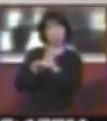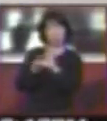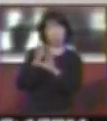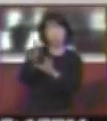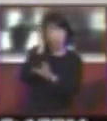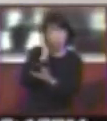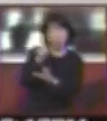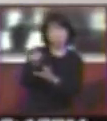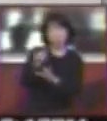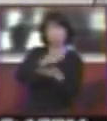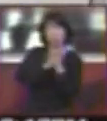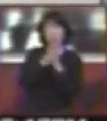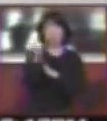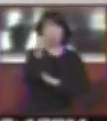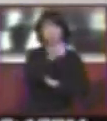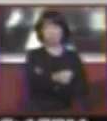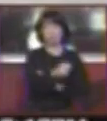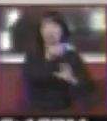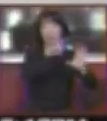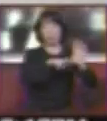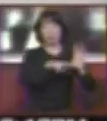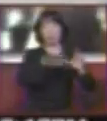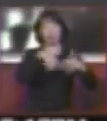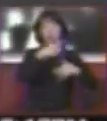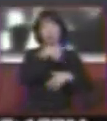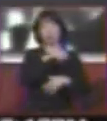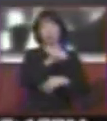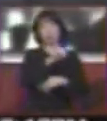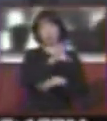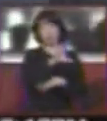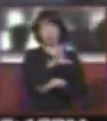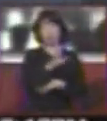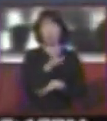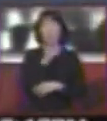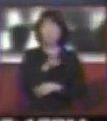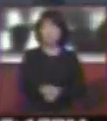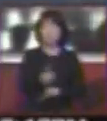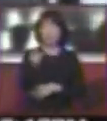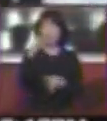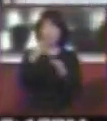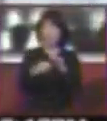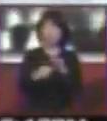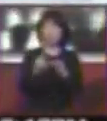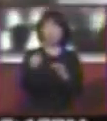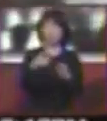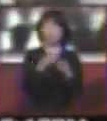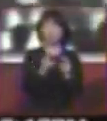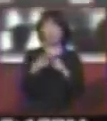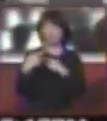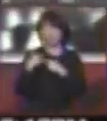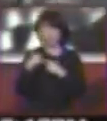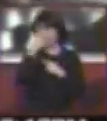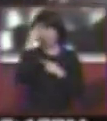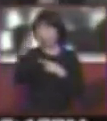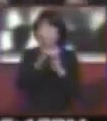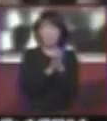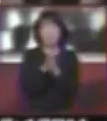na tumakbo itong chairman sa susunod na eleksyon ng POC. Tiyak daw na babagay kay MVP ang posisyon, lalo't